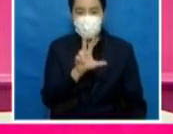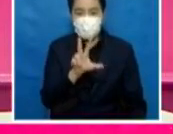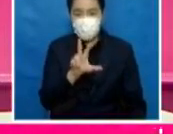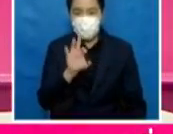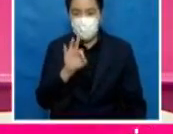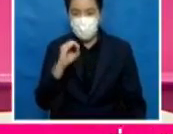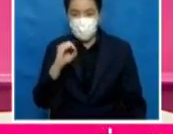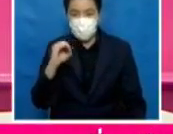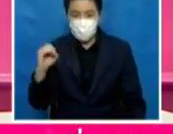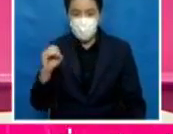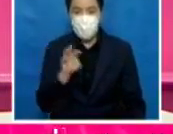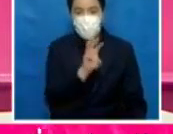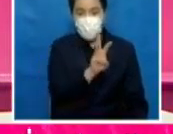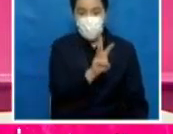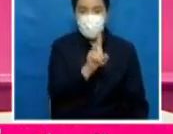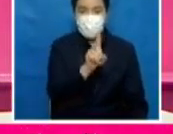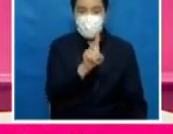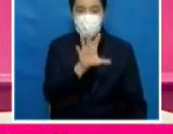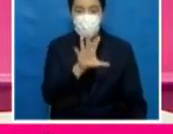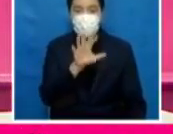153900